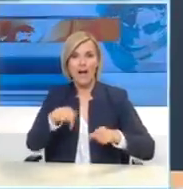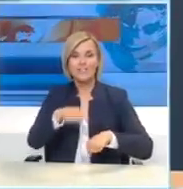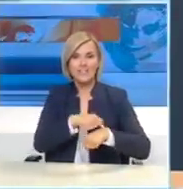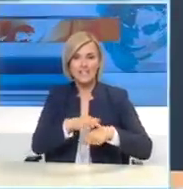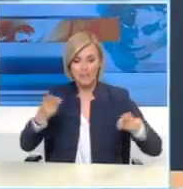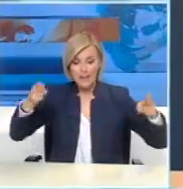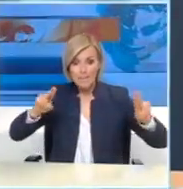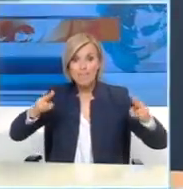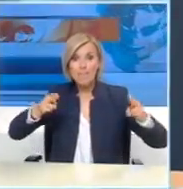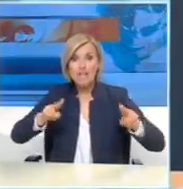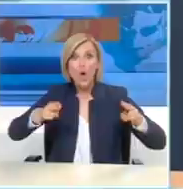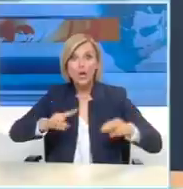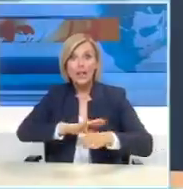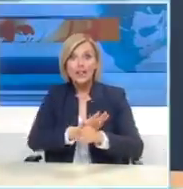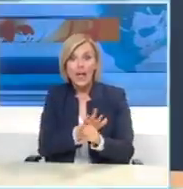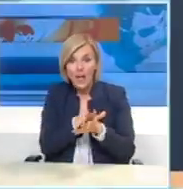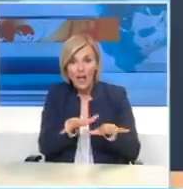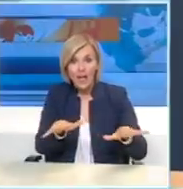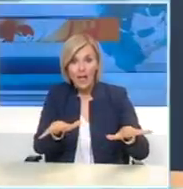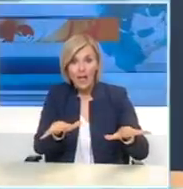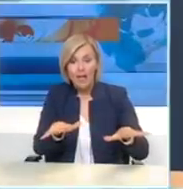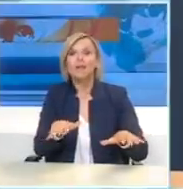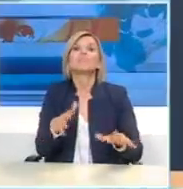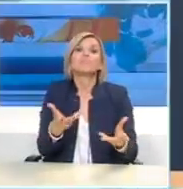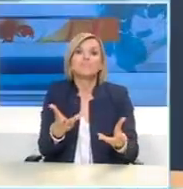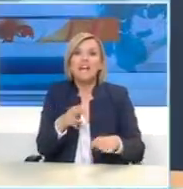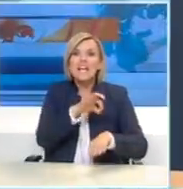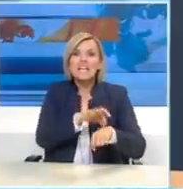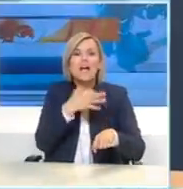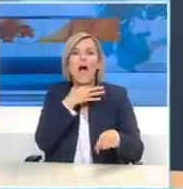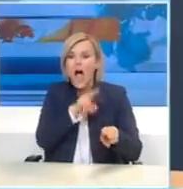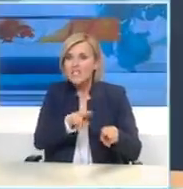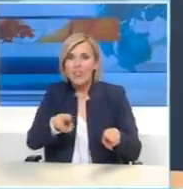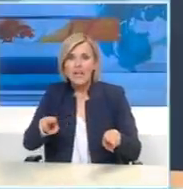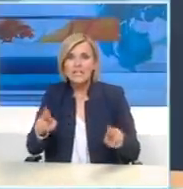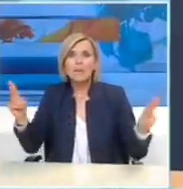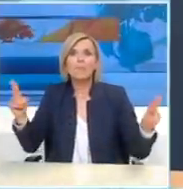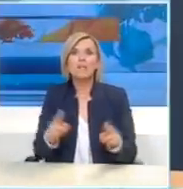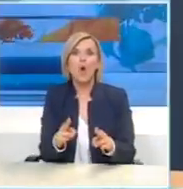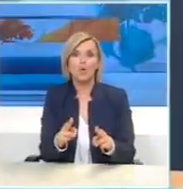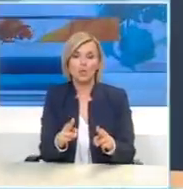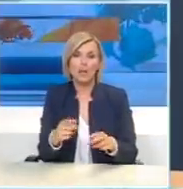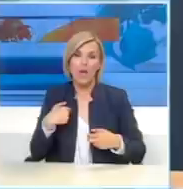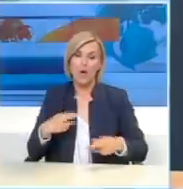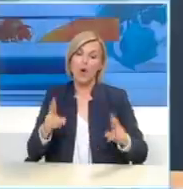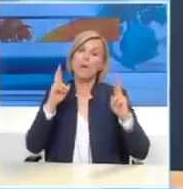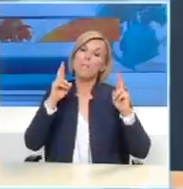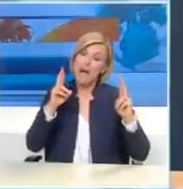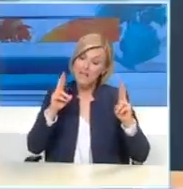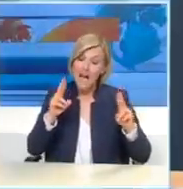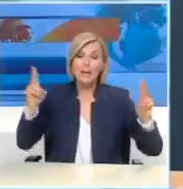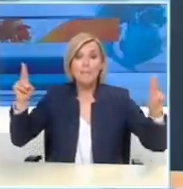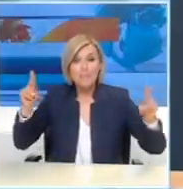χώρες, δεν μαζεύουν τους ασθενείς που χρειάζονται. Με αποτέλεσμα τα αποτελέσματά τους να μην είναι τόσο αξιόπιστα. Εγώ λέω μακάρι να συνεχίσει να συμβαίνει